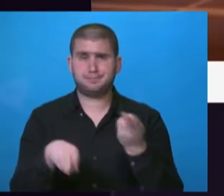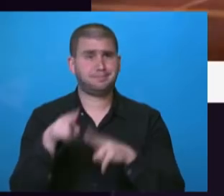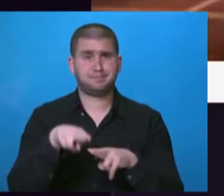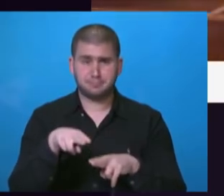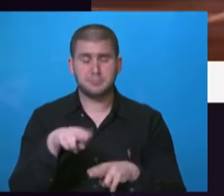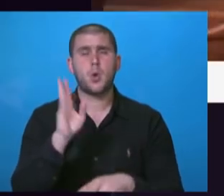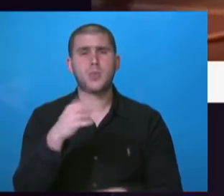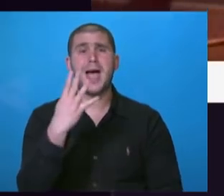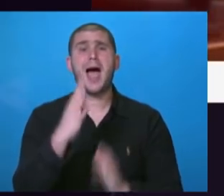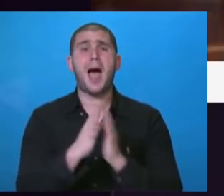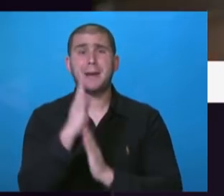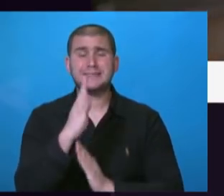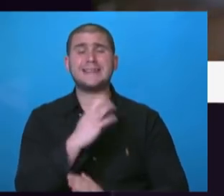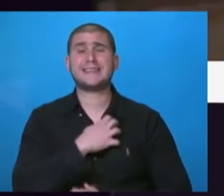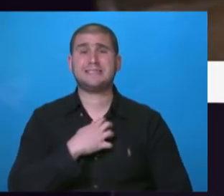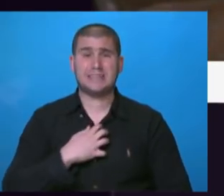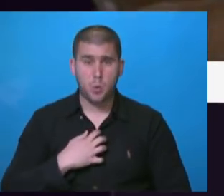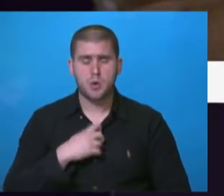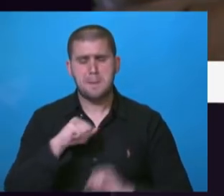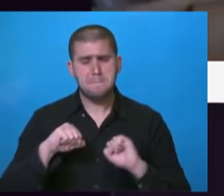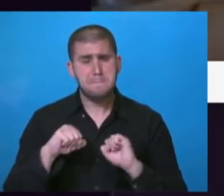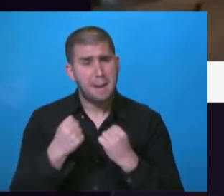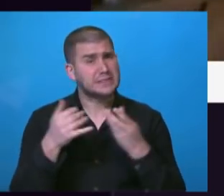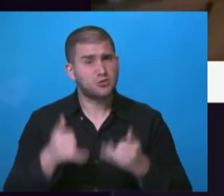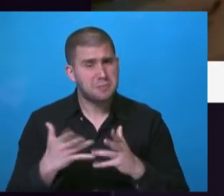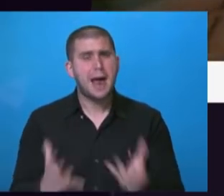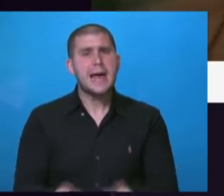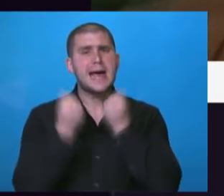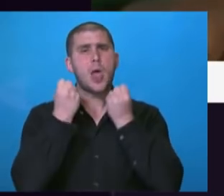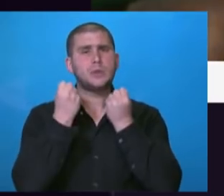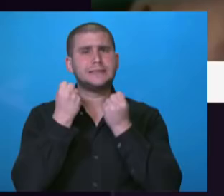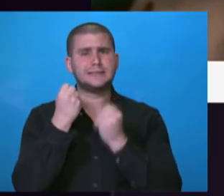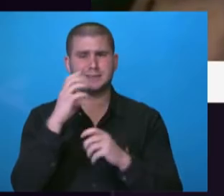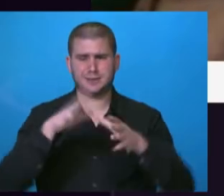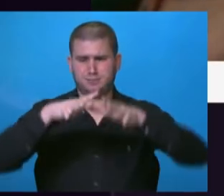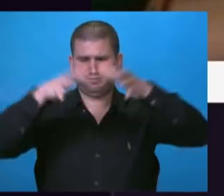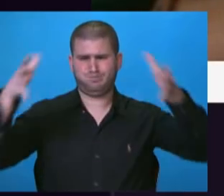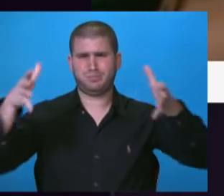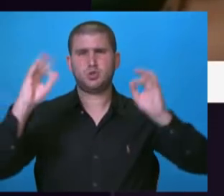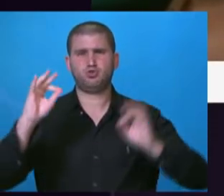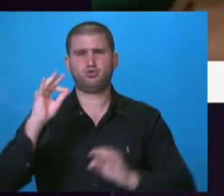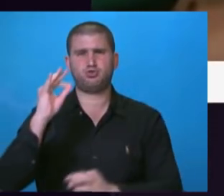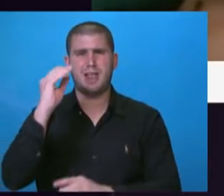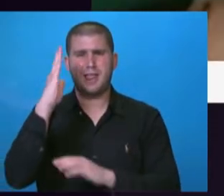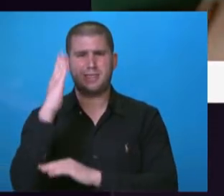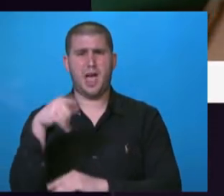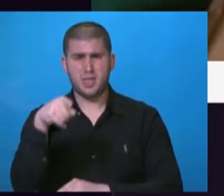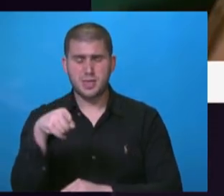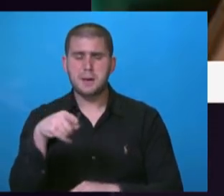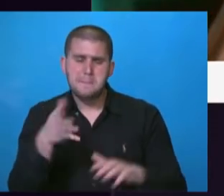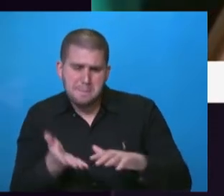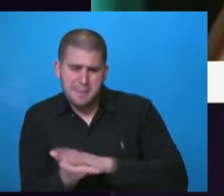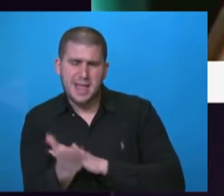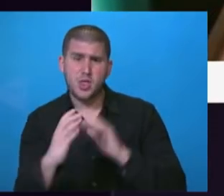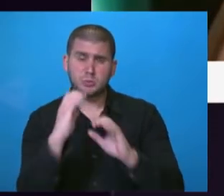עוד 14 נפצעים. המאמצים הם בעצם לחלץ את הטרמפיאדה מתחת לאוטובוס בניסיון להבין ולוודא